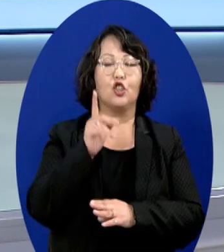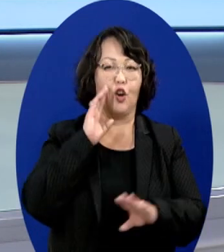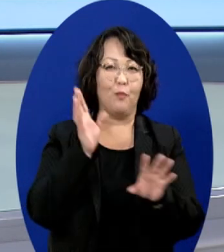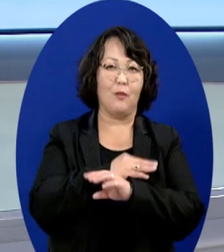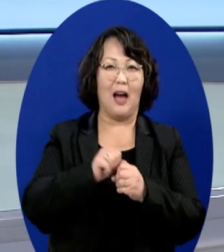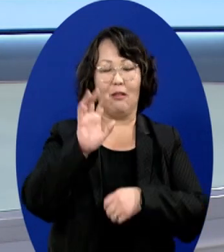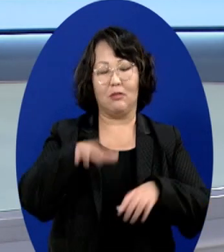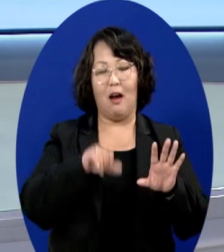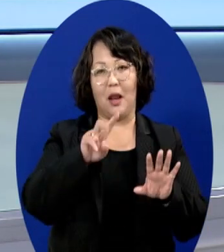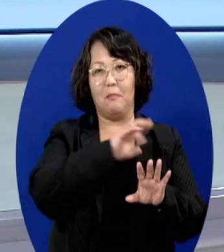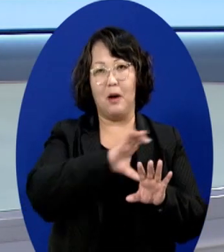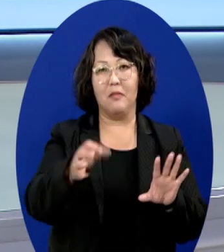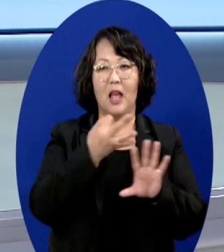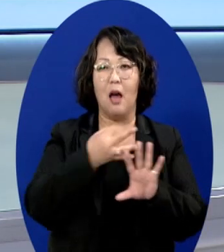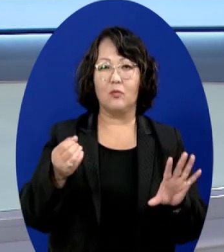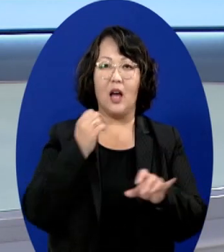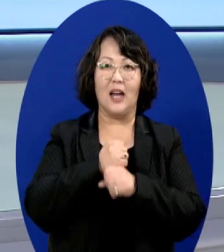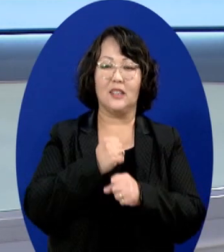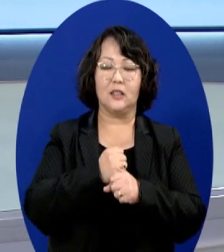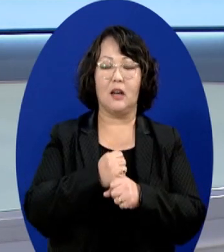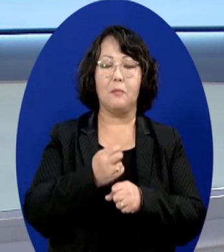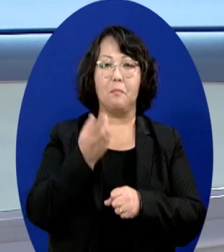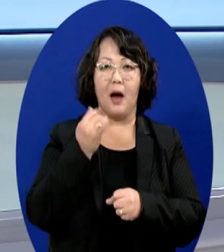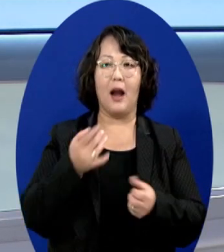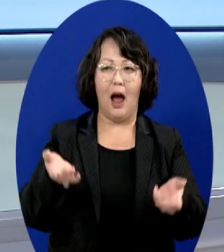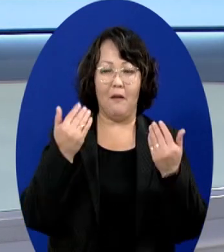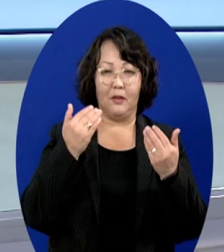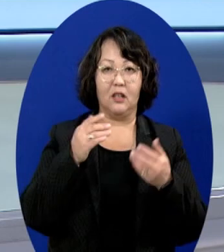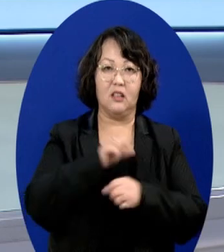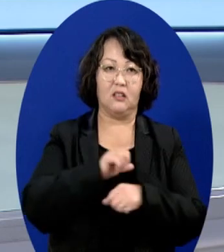нэгжийн 800 гаруй ажлын байрыг иргэдэд танилцуулан зуучилсан байна.